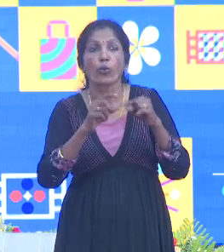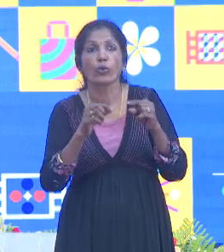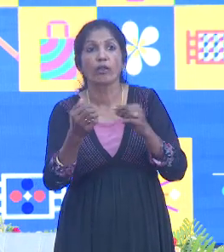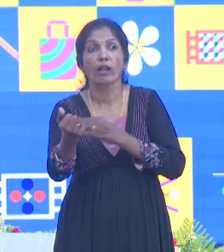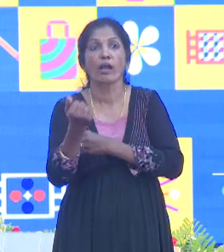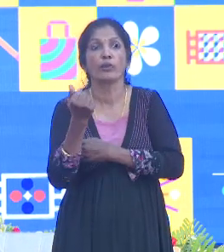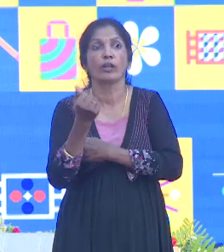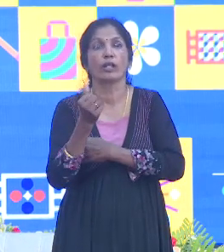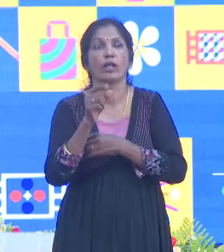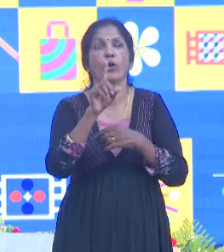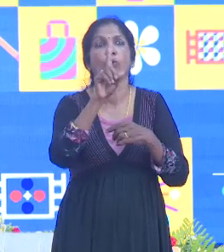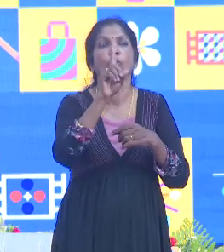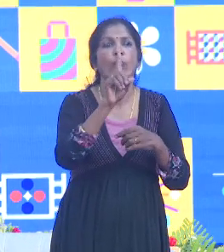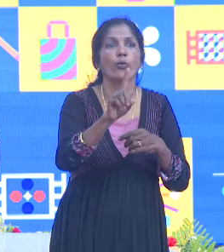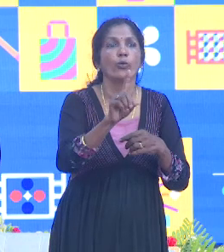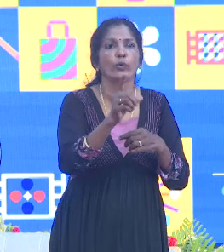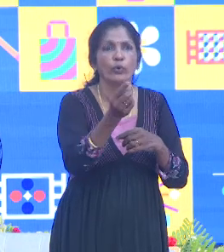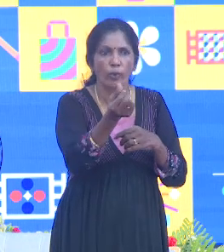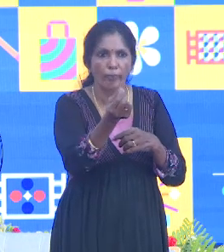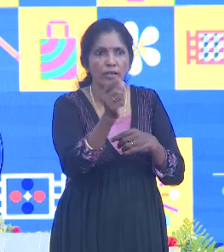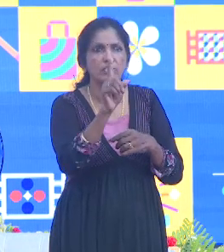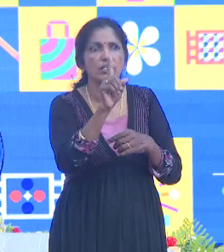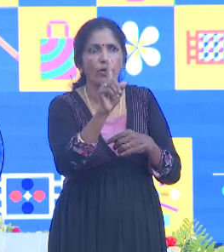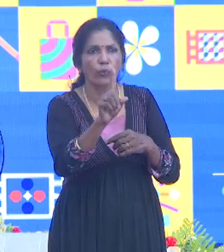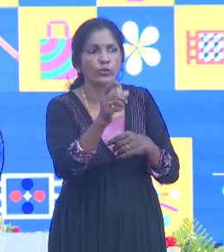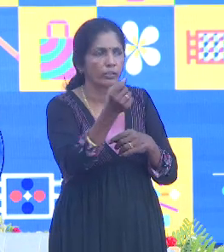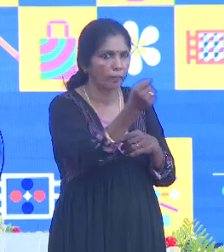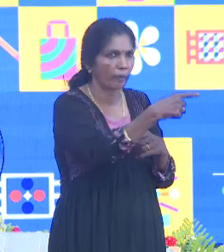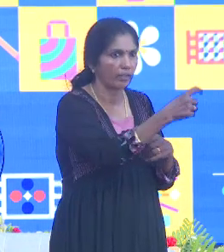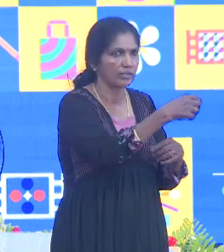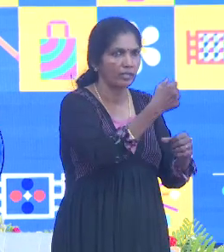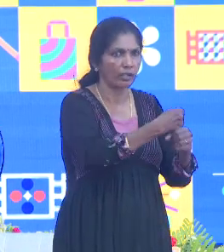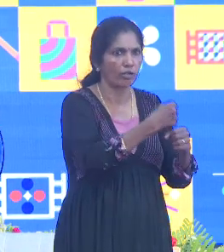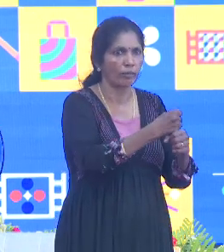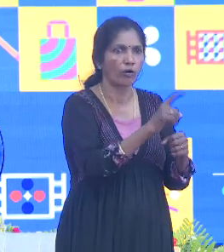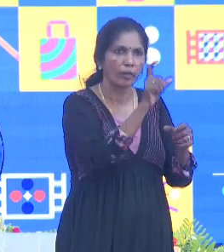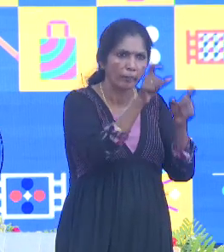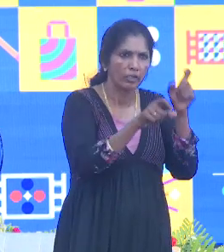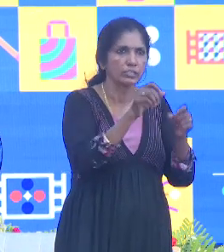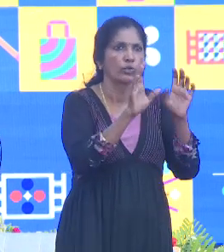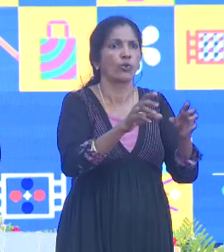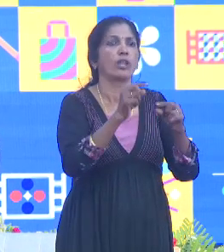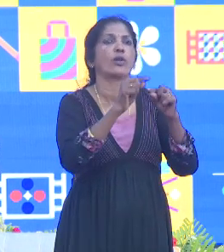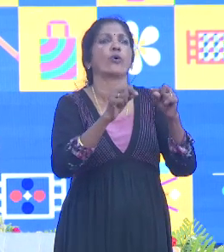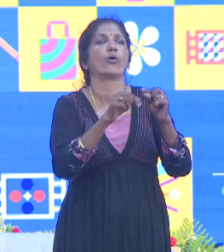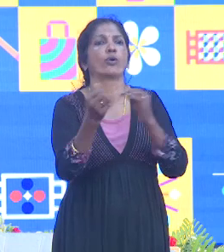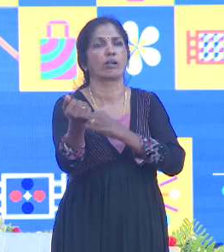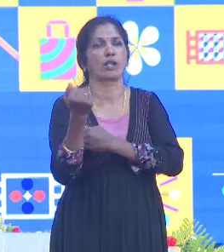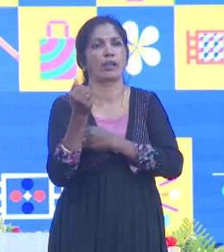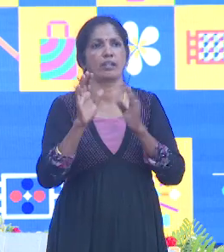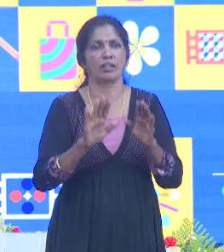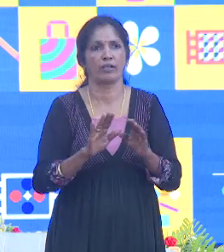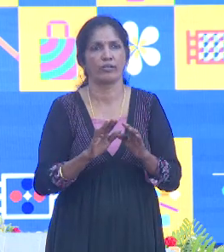1 രൂപയ്ക്ക് മുകളിൽ കരമൊടുക്കുന്ന ആളുകൾക്ക് മാത്രമേ വോട്ടവകാശമുള്ളൂ. അഡൽറ്റ് ഫ്രാഞ്ചൈസ് ഒന്നും അന്നില്ലല്ലോ.